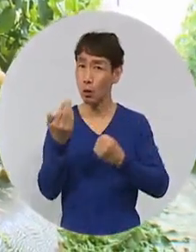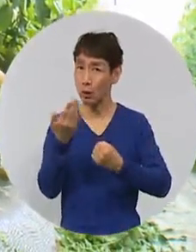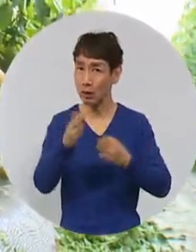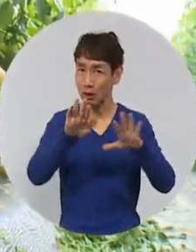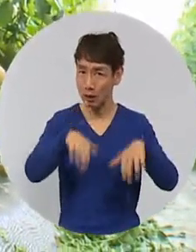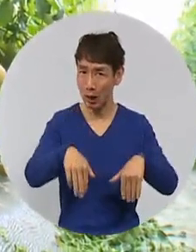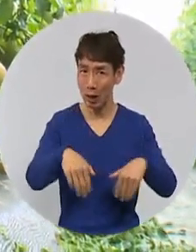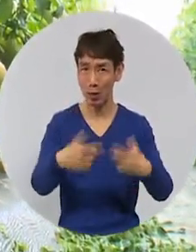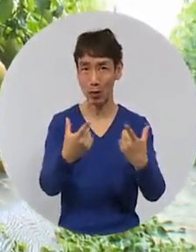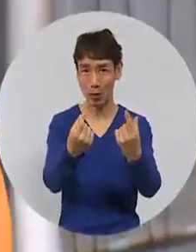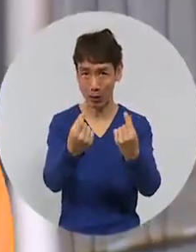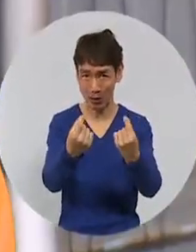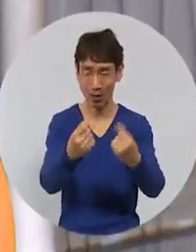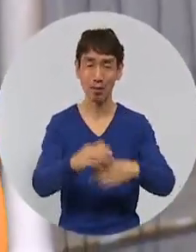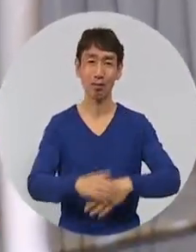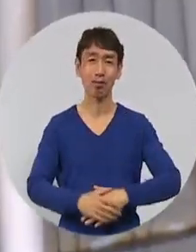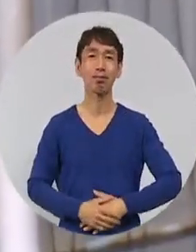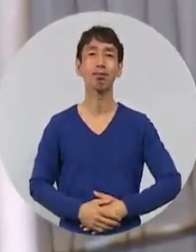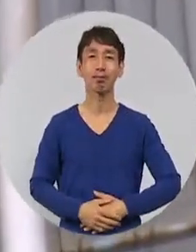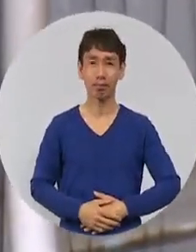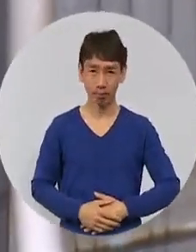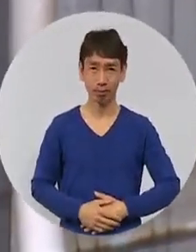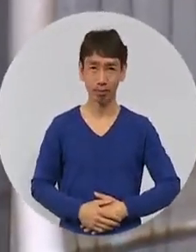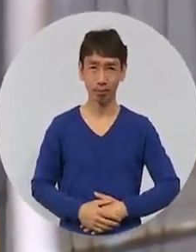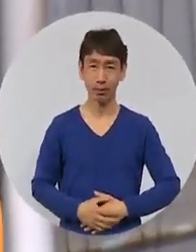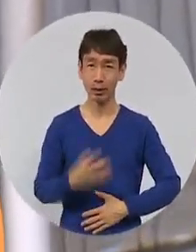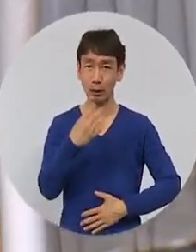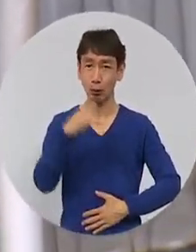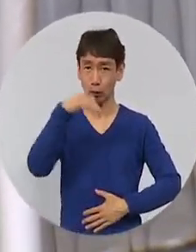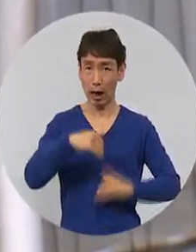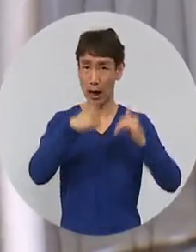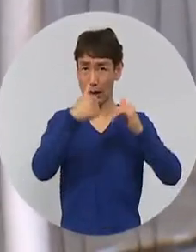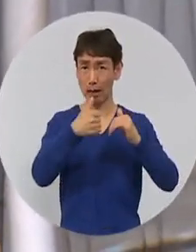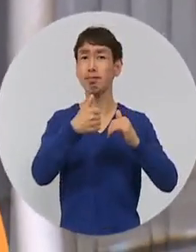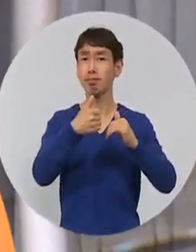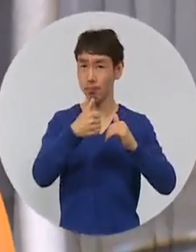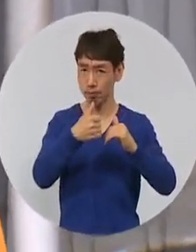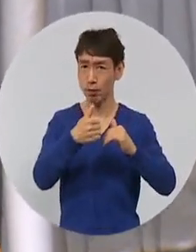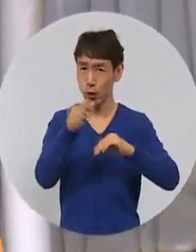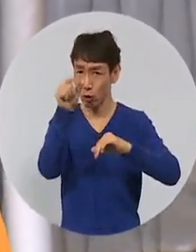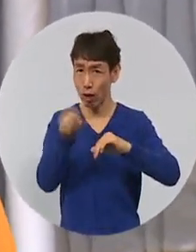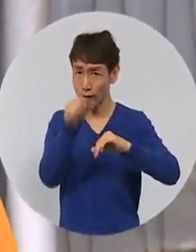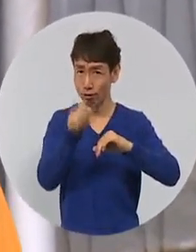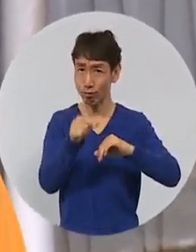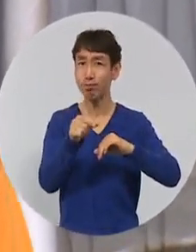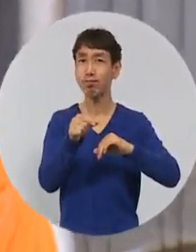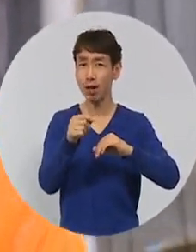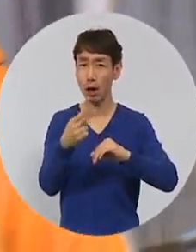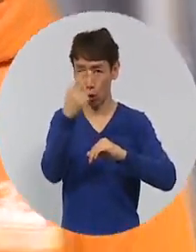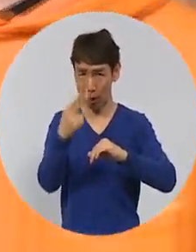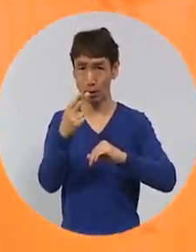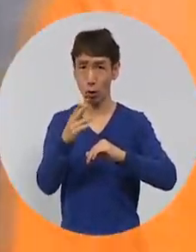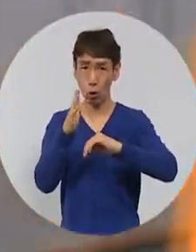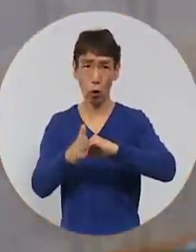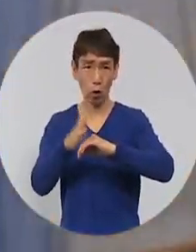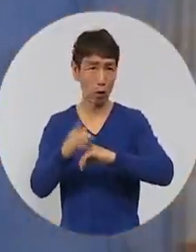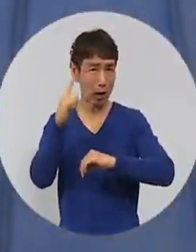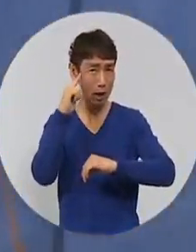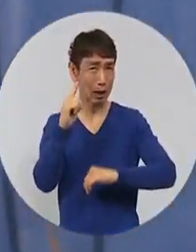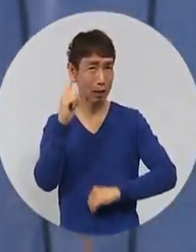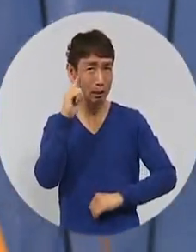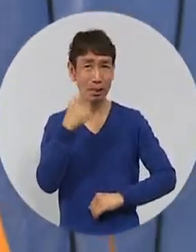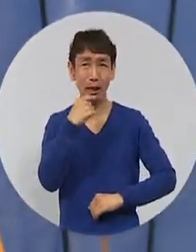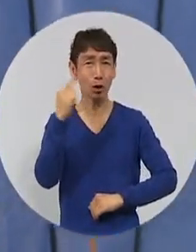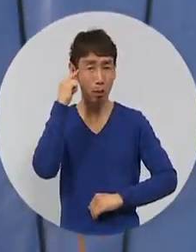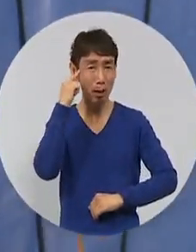ようですね。 渋谷さんおすすめのスライスしたトマトを使ったレシピを考えてみたいと思います。 柔ら